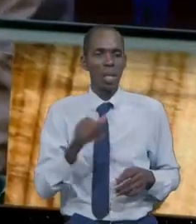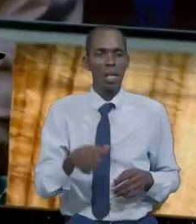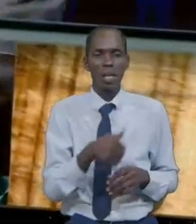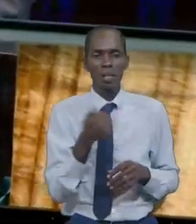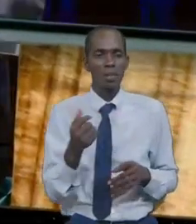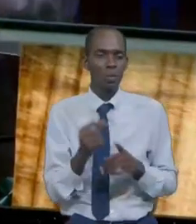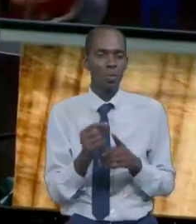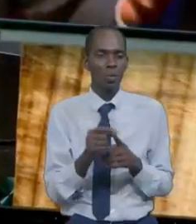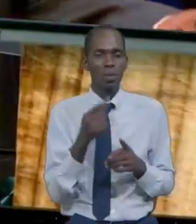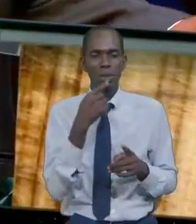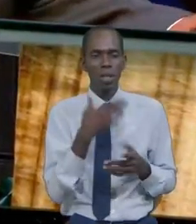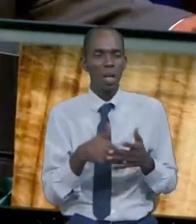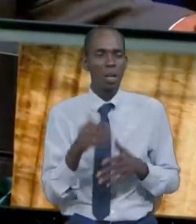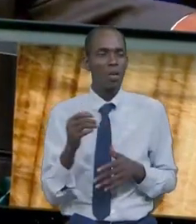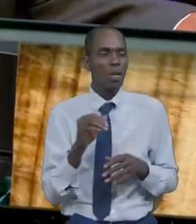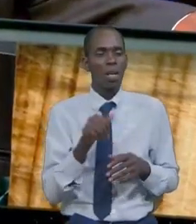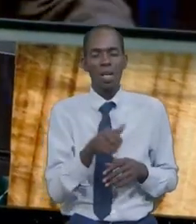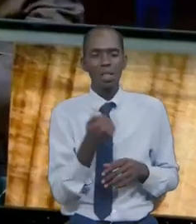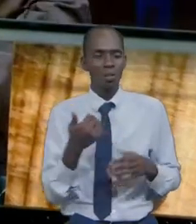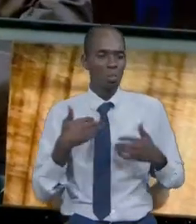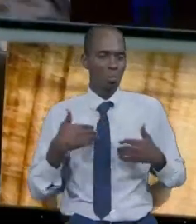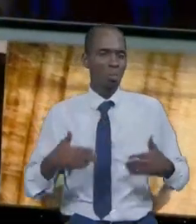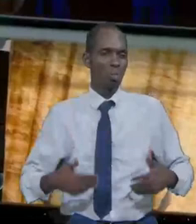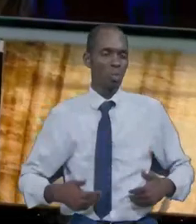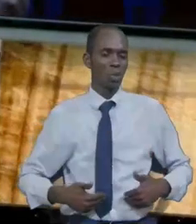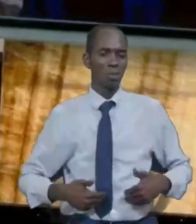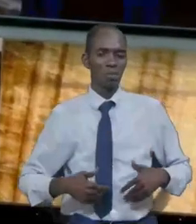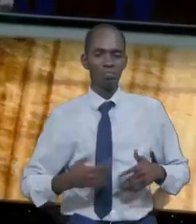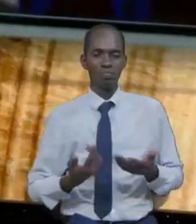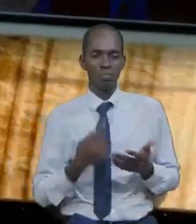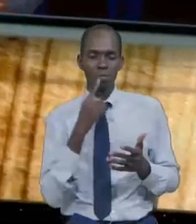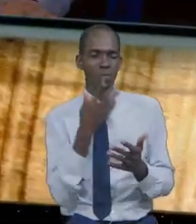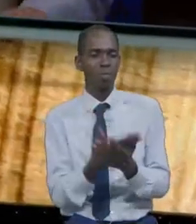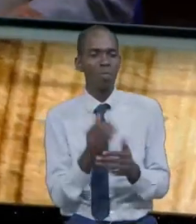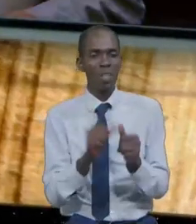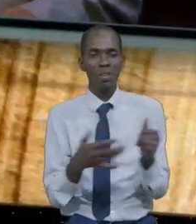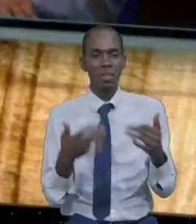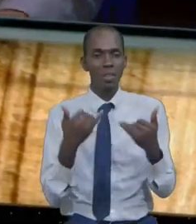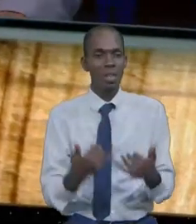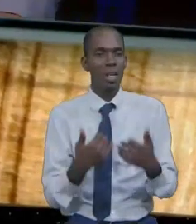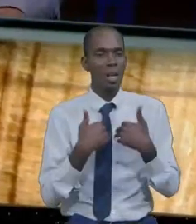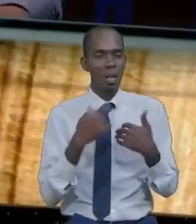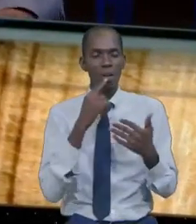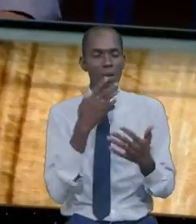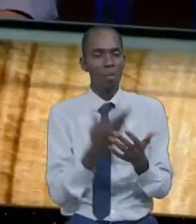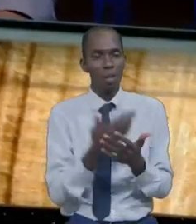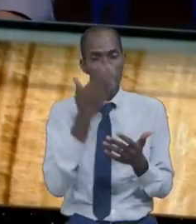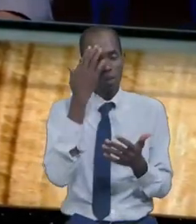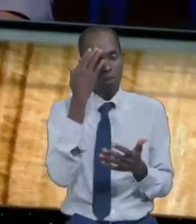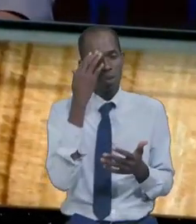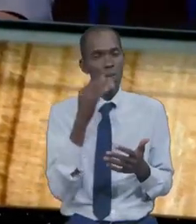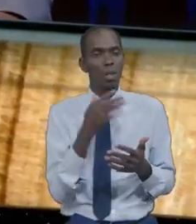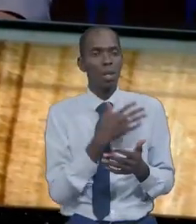déclarations, tout langage corporel, savons que tu es vrai. Et tu enseignes